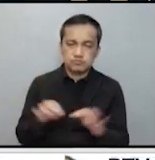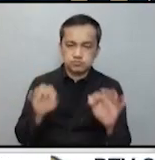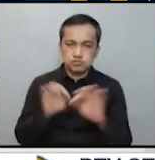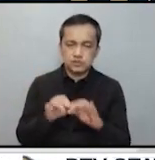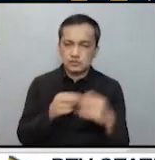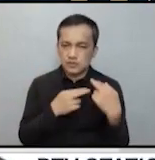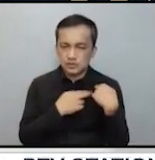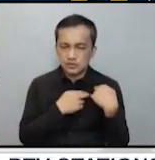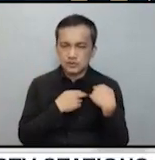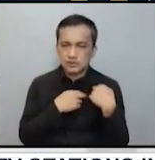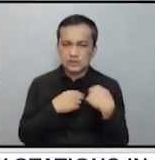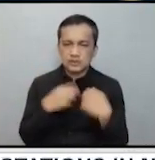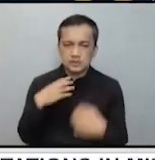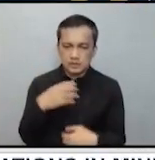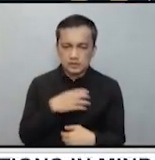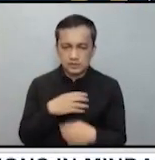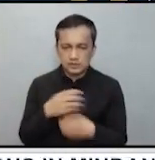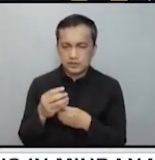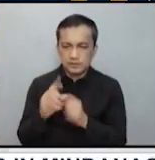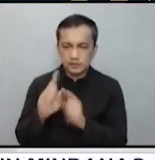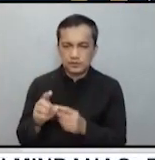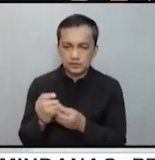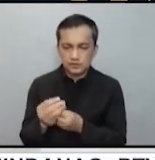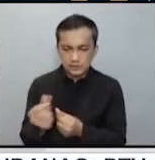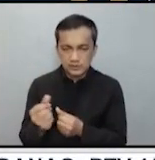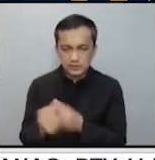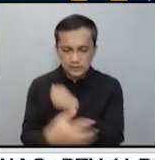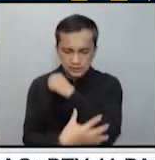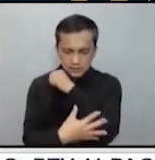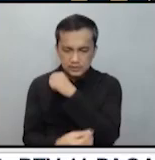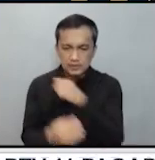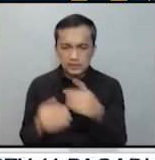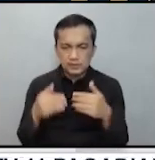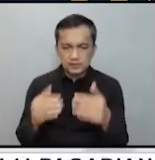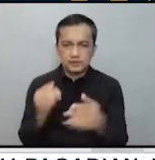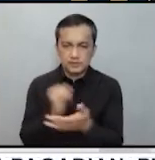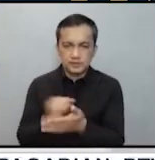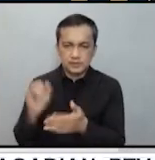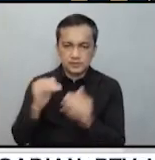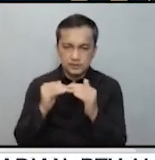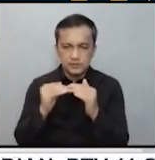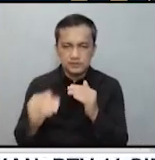kahirapan at pagsusulong ng institutional stability sa rehiyon.